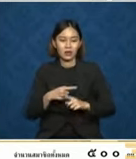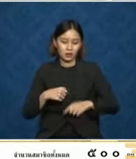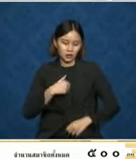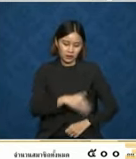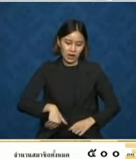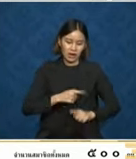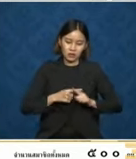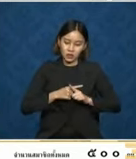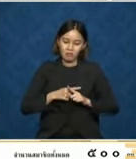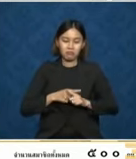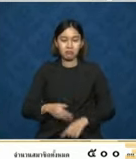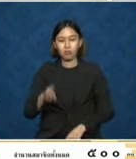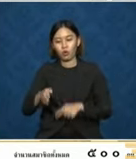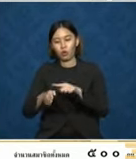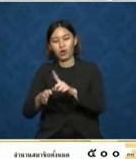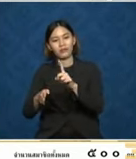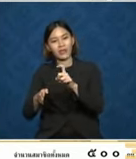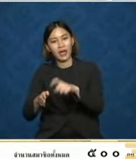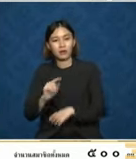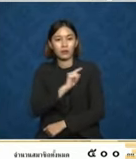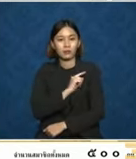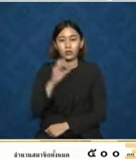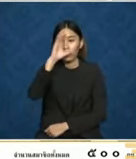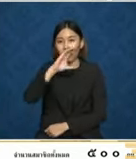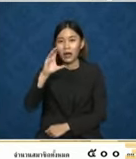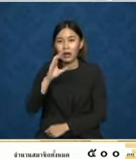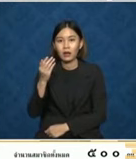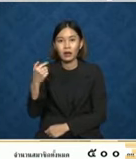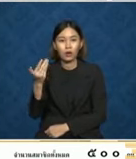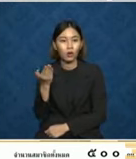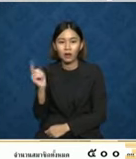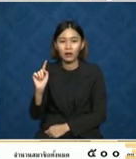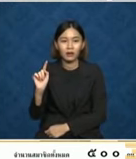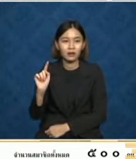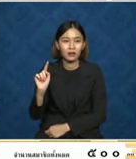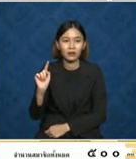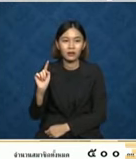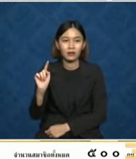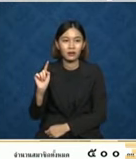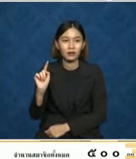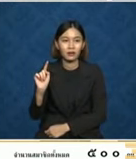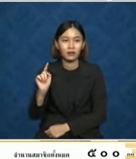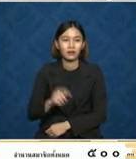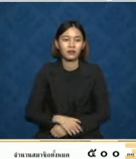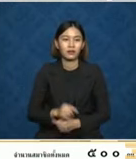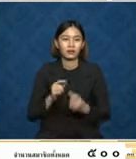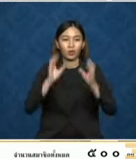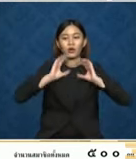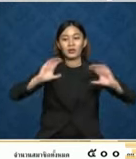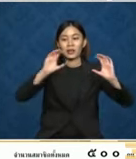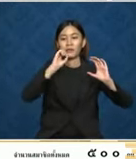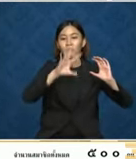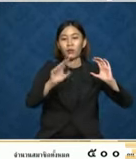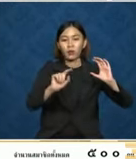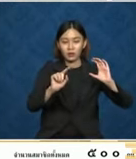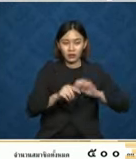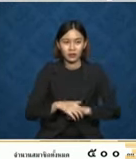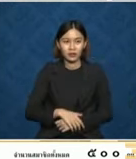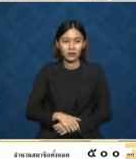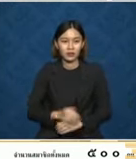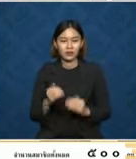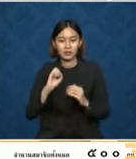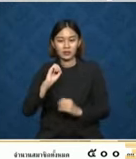ถก็พังนะคะแล้วไปถามหาความรับผิดชอบก็เหมือนที่ท่านพุทธวัฒน์บอกเมื่อกี้เลยค่ะว่าก็ทางรัฐก็จะบอกว่ามี